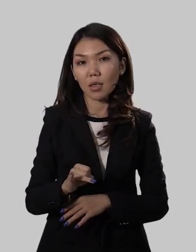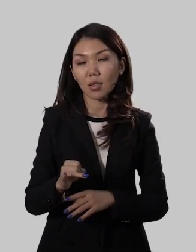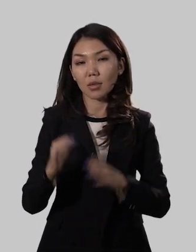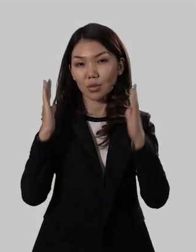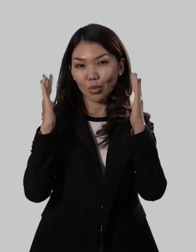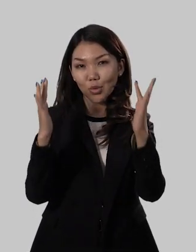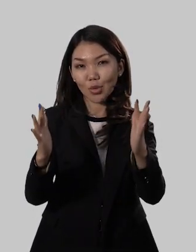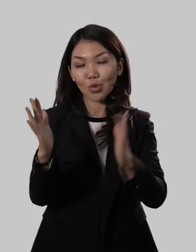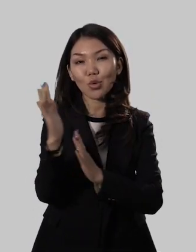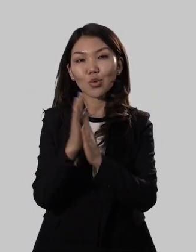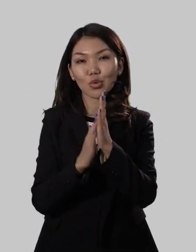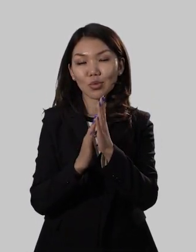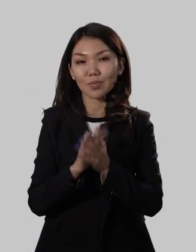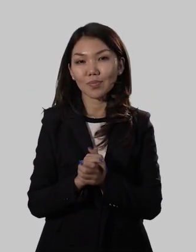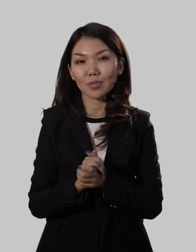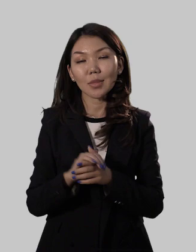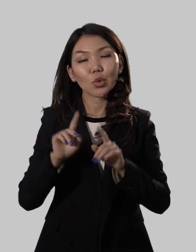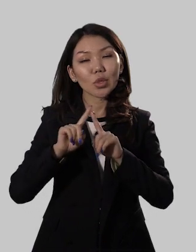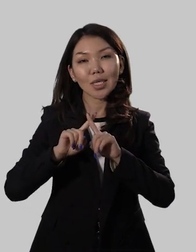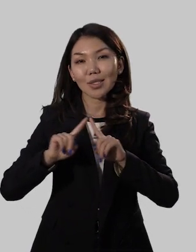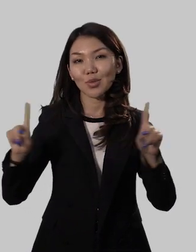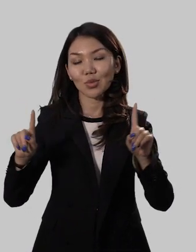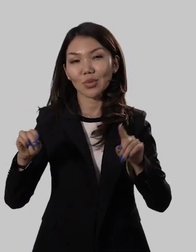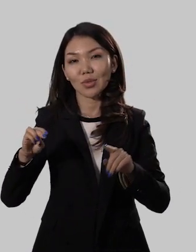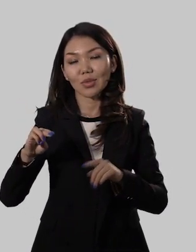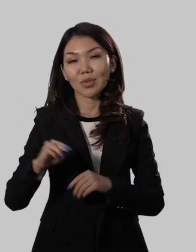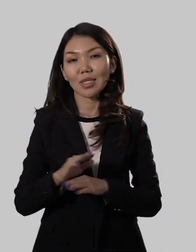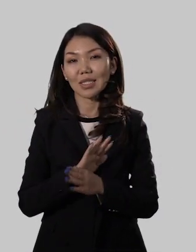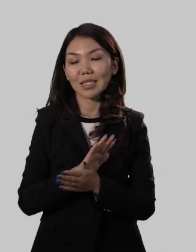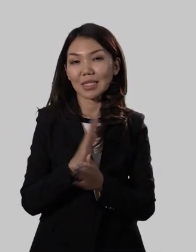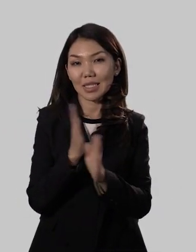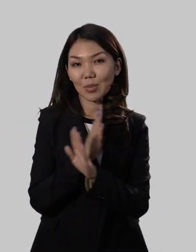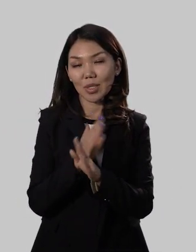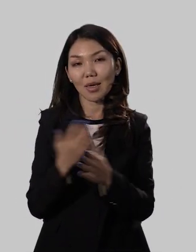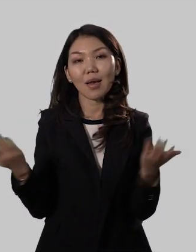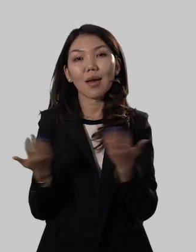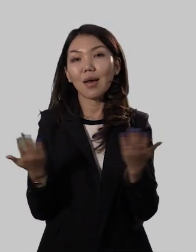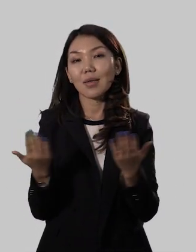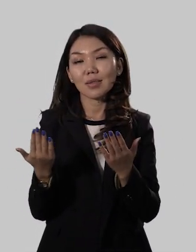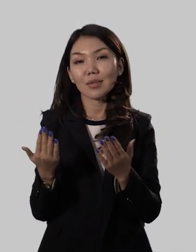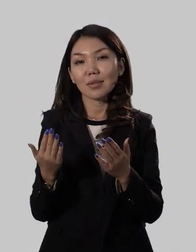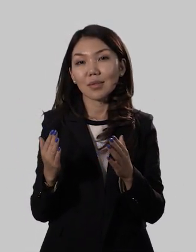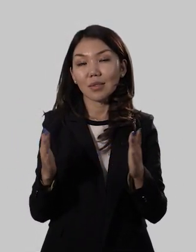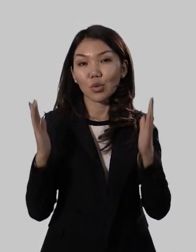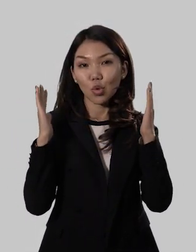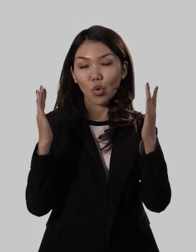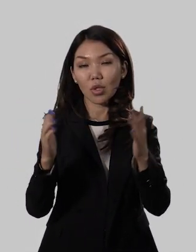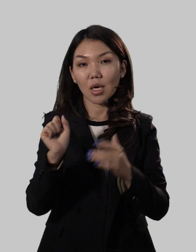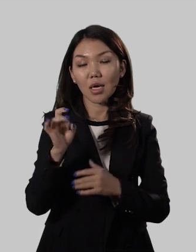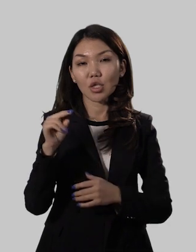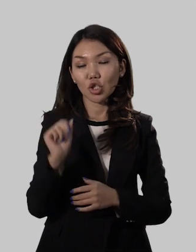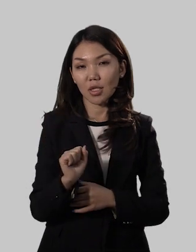өсөт. Кандай токойлор? Уникалдуу табигый. Кайсы токойлор?